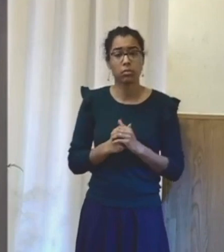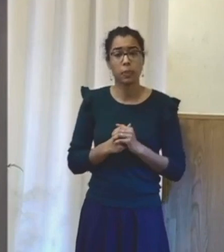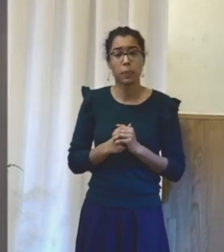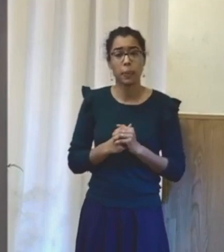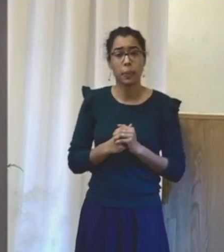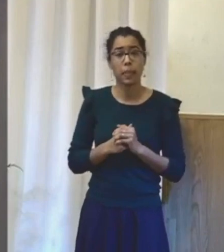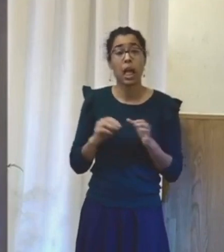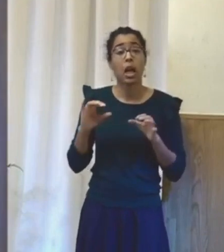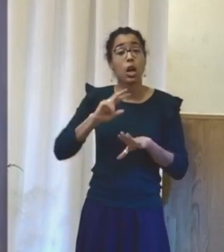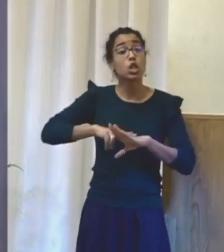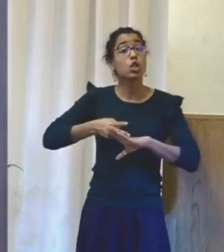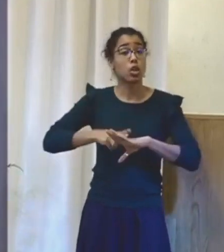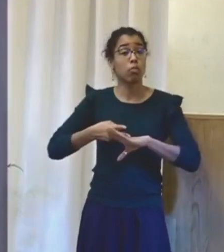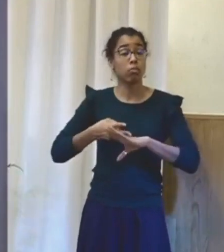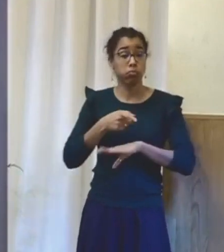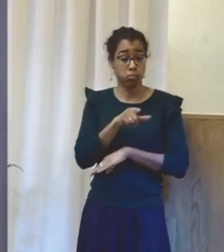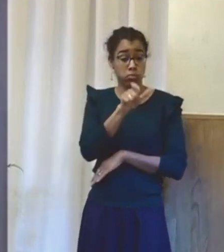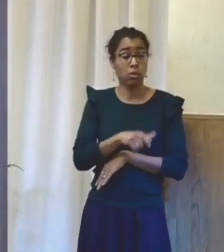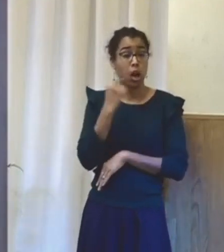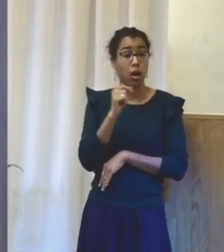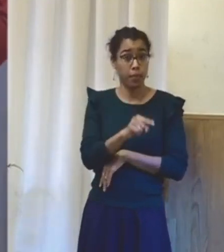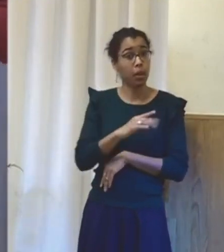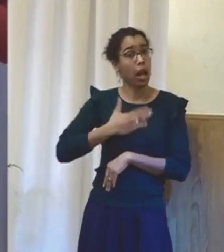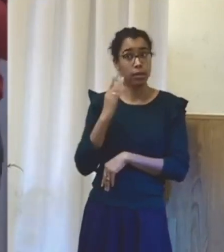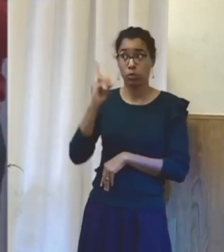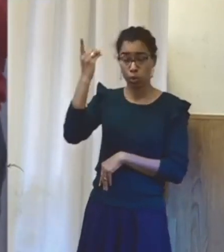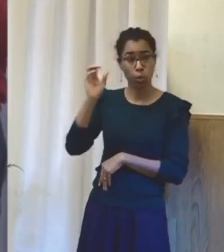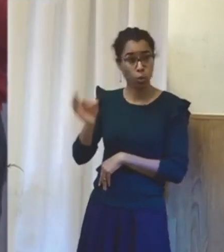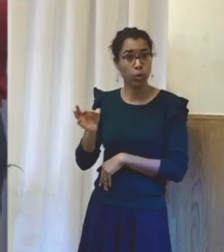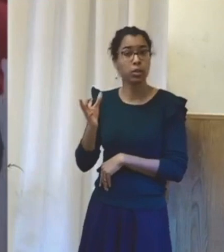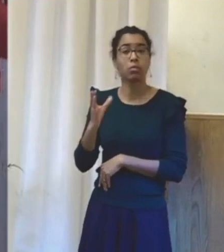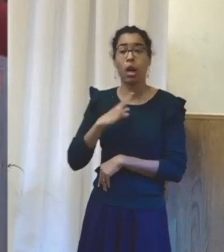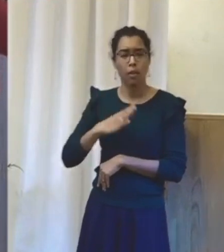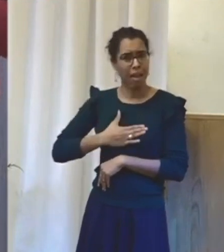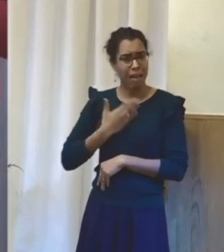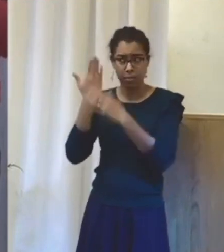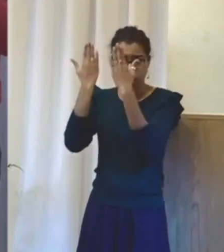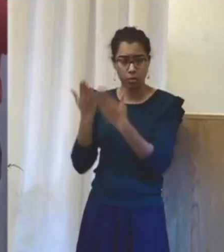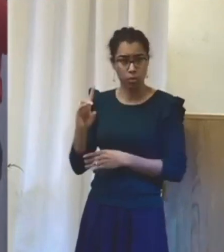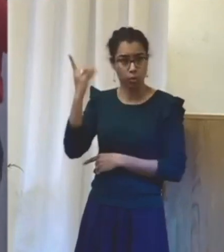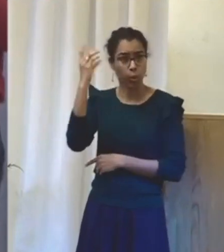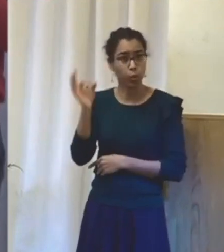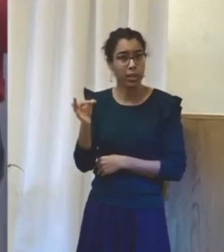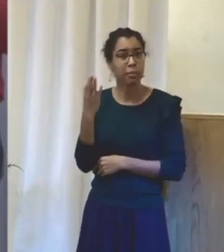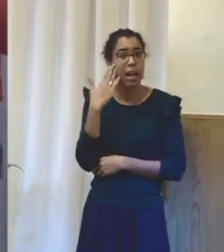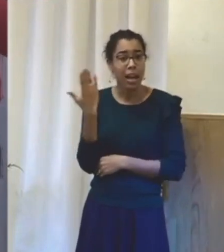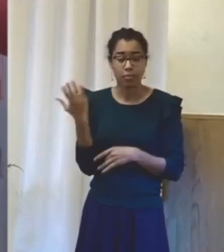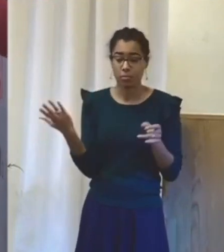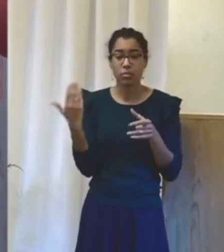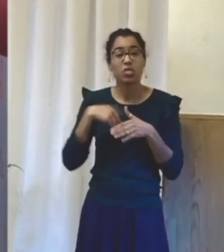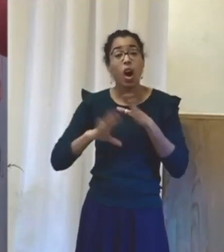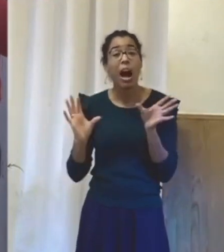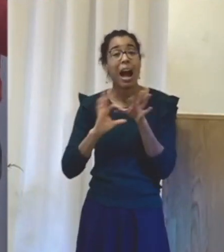On dit que Job était un homme qui aimait Dieu. Il avait de l'amour pour Dieu, mais il n'était pas dans une